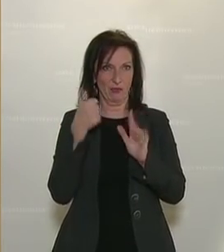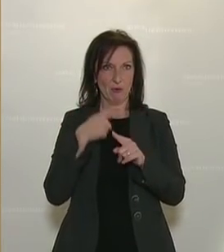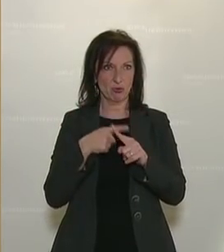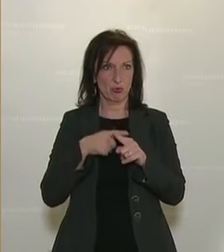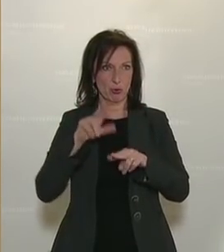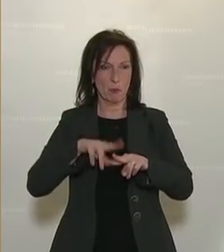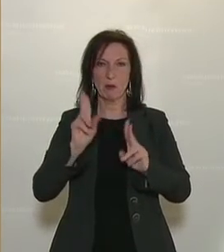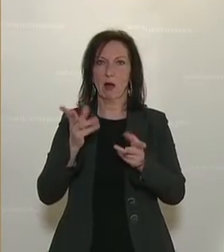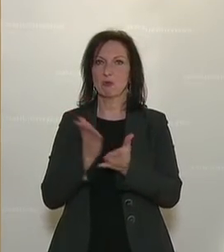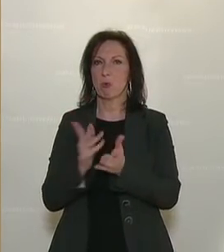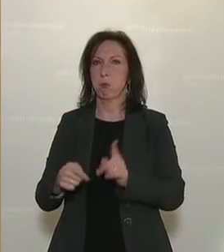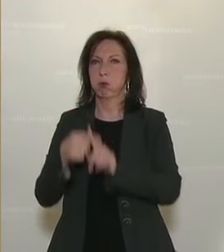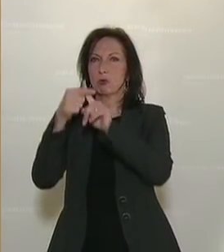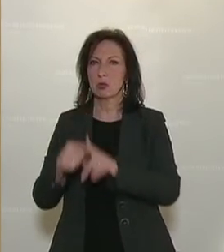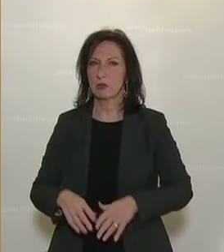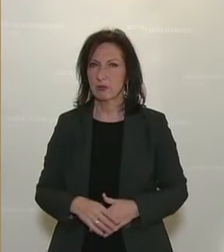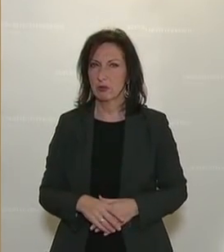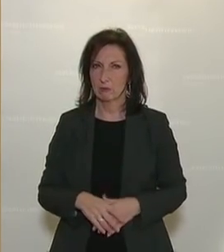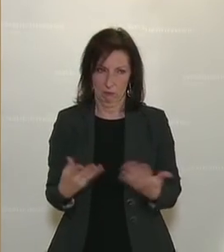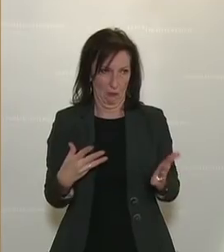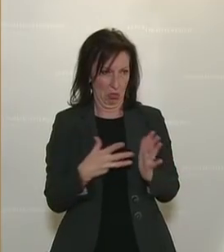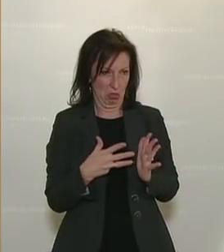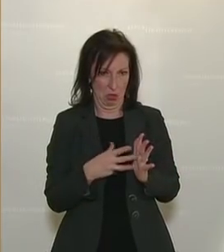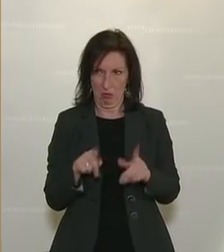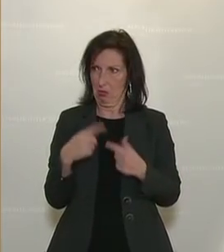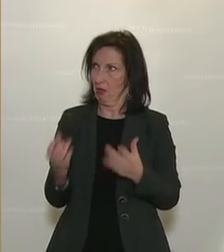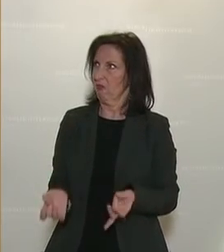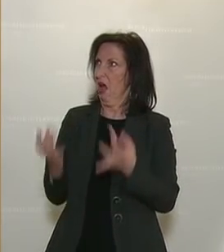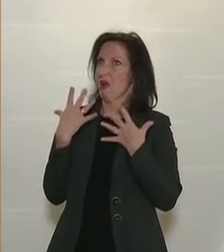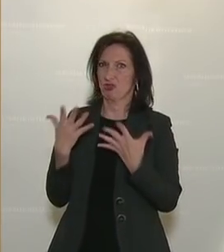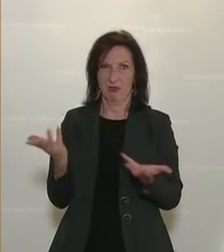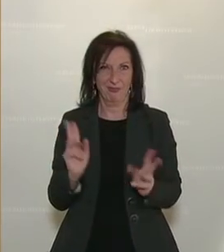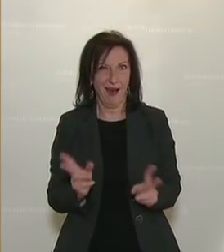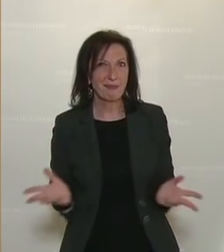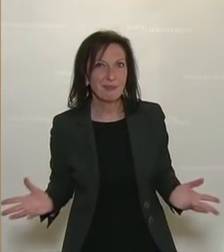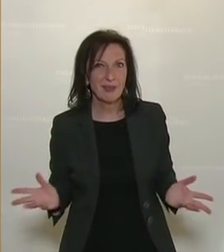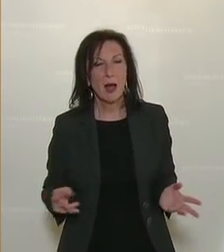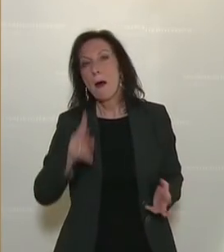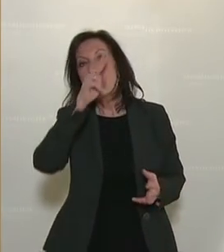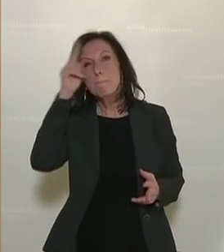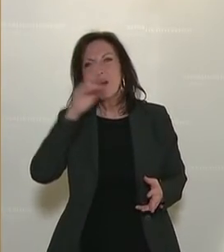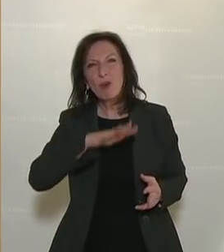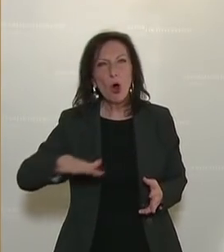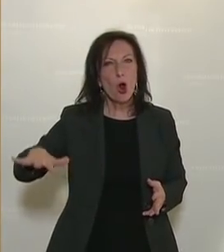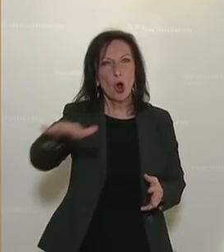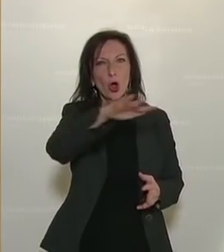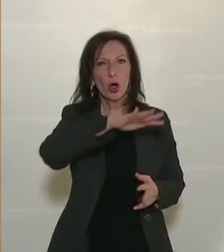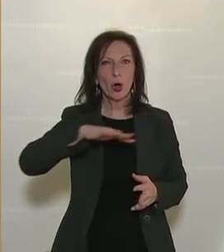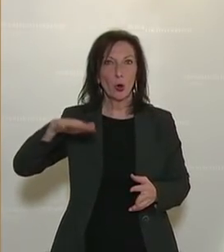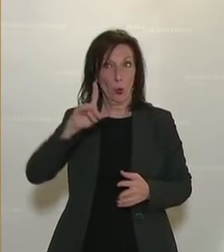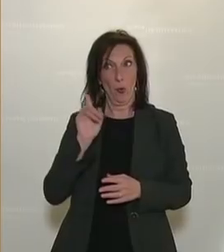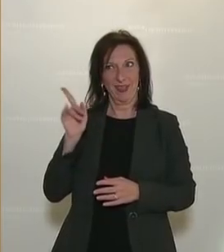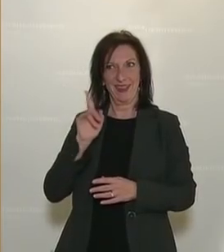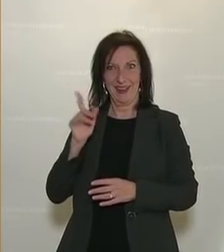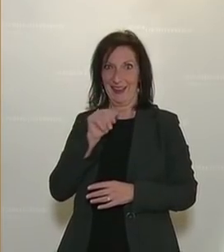war, ist völlig irrelevant, ich kann mich eine Stunde nach der Teilnahme an einem Test schon anstecken, meine Damen und Herren. Und da die Bevölkerung Ihnen da nicht gefolgt ist bei